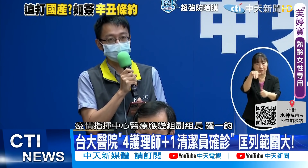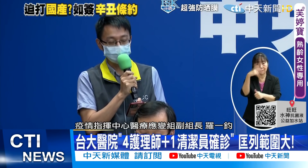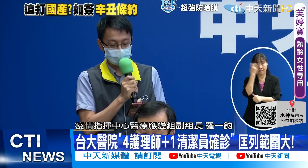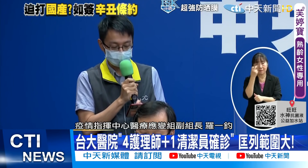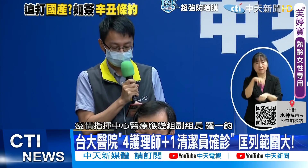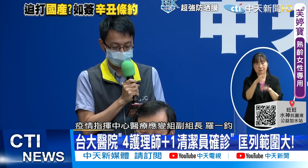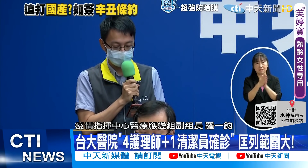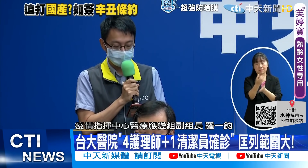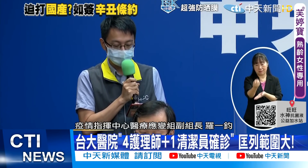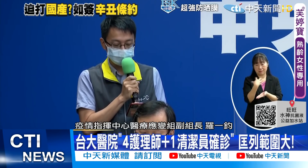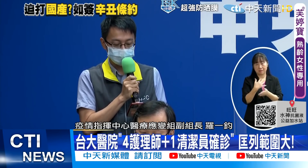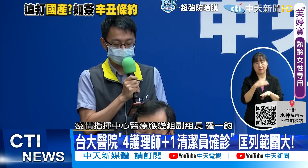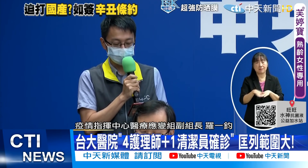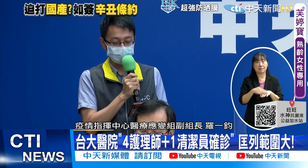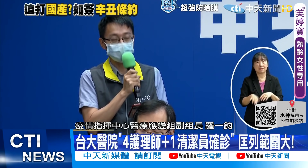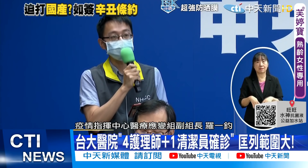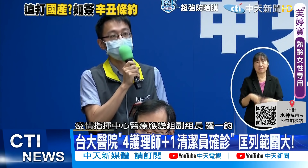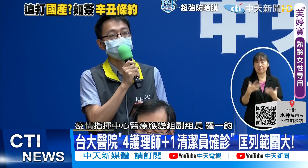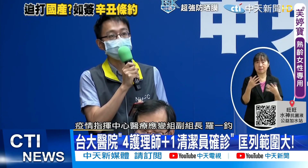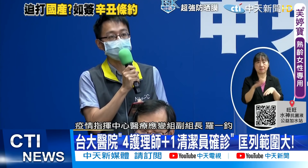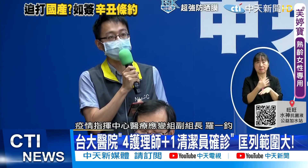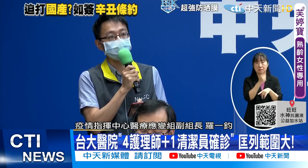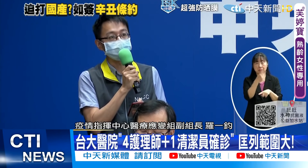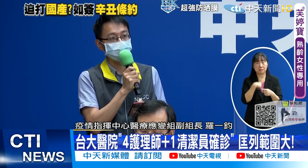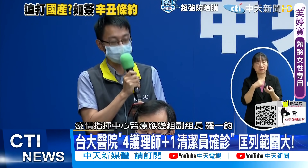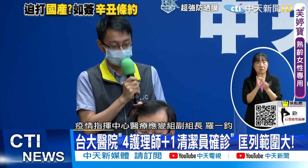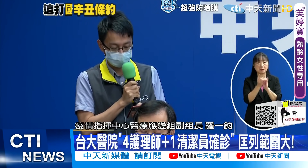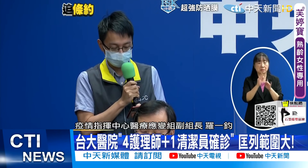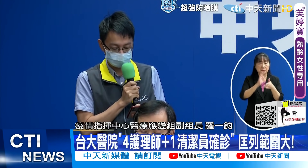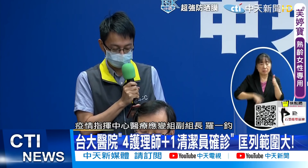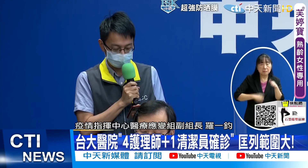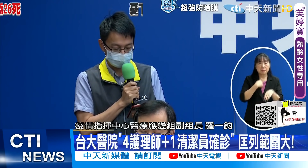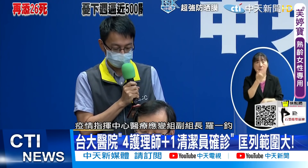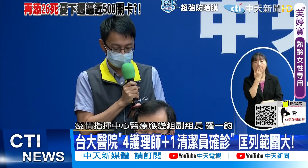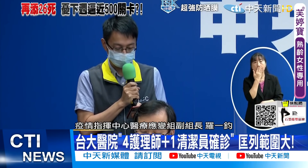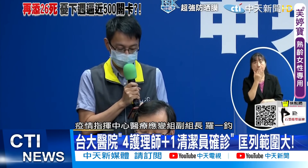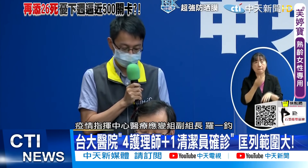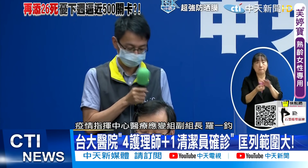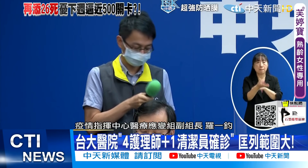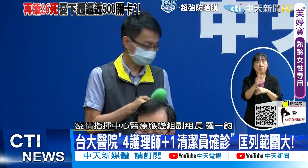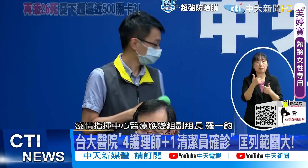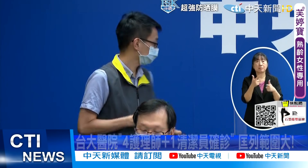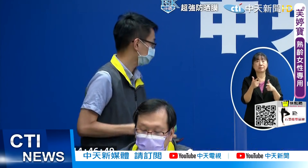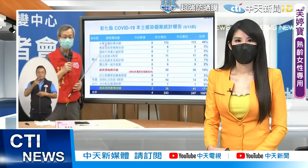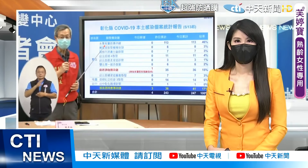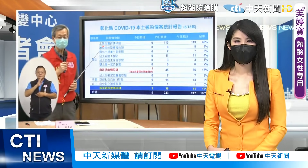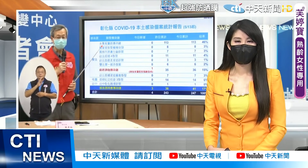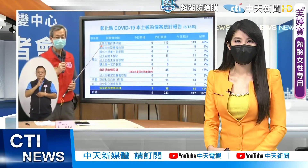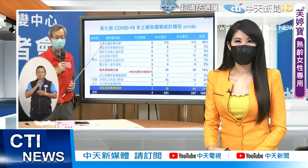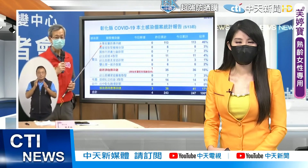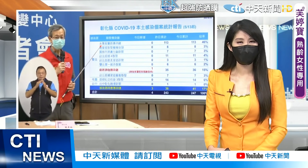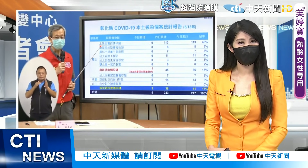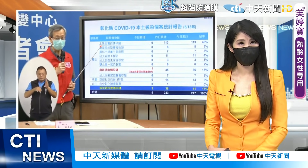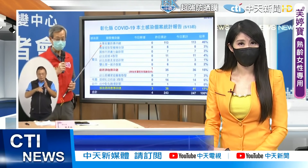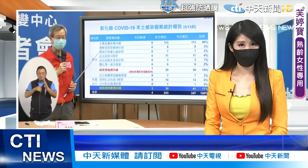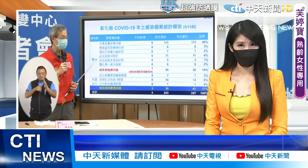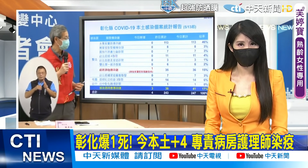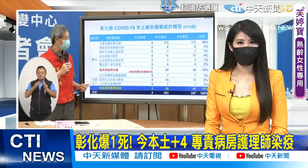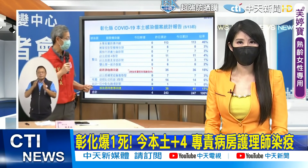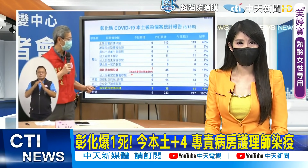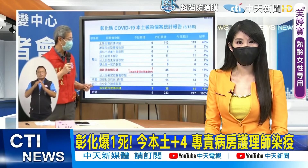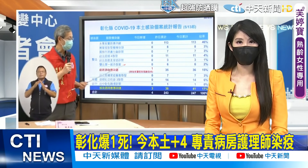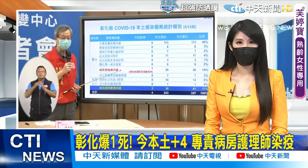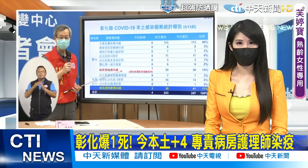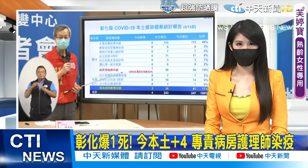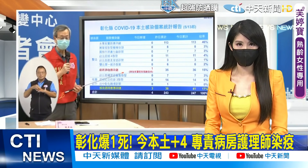卫生体系来，所以并没有所谓盖牌或隐匿的一个状况，也请大家可以放心。 国内今天新增